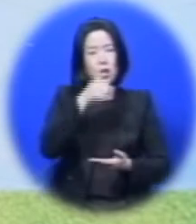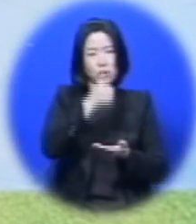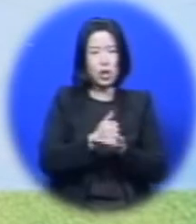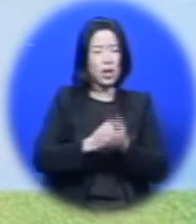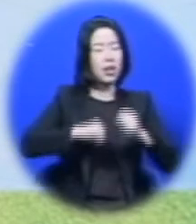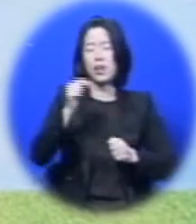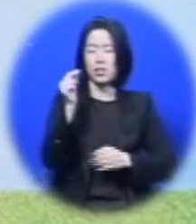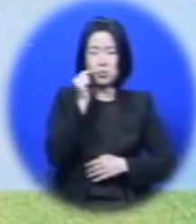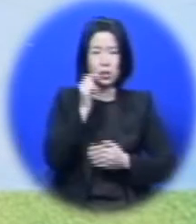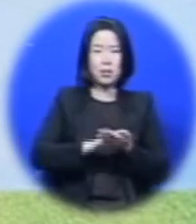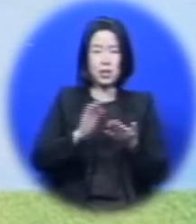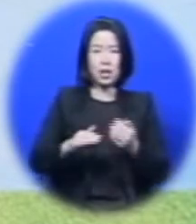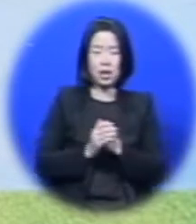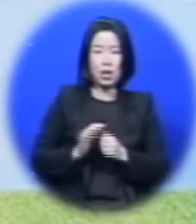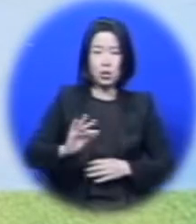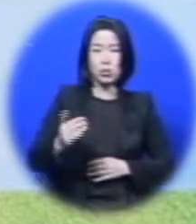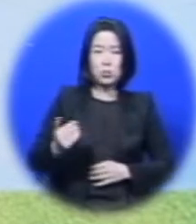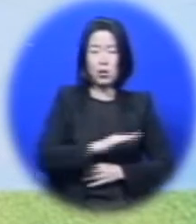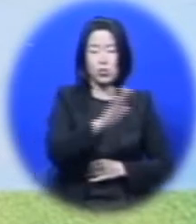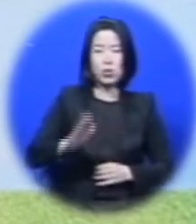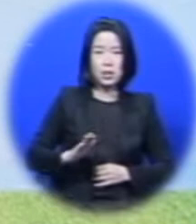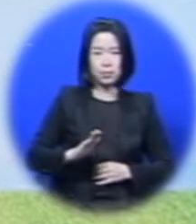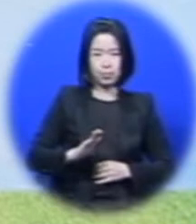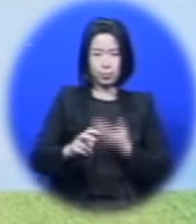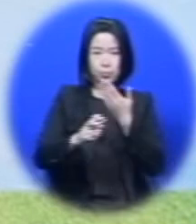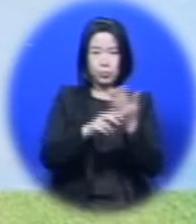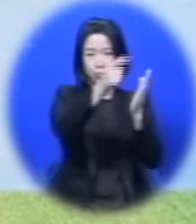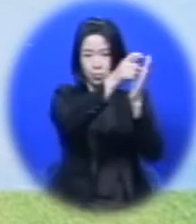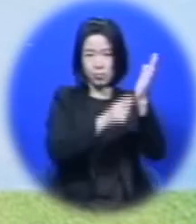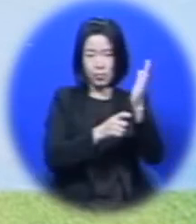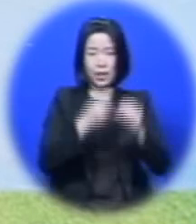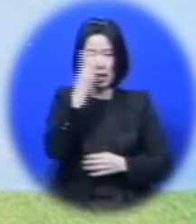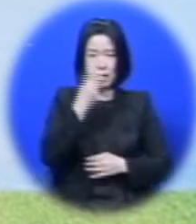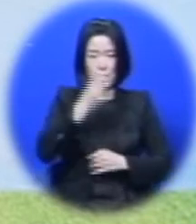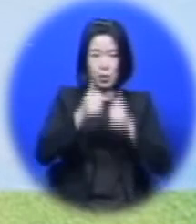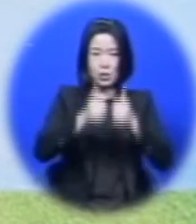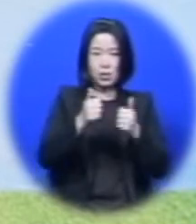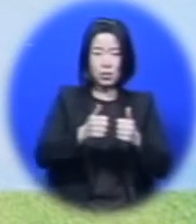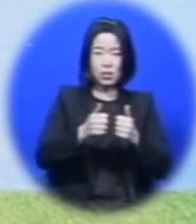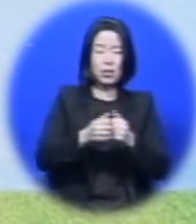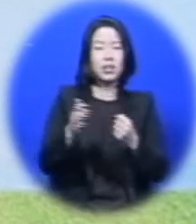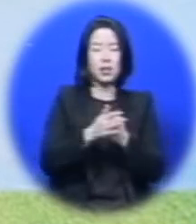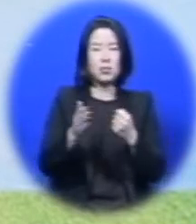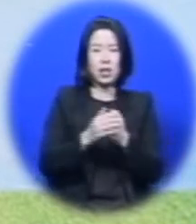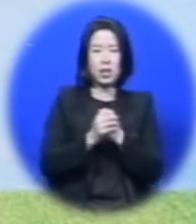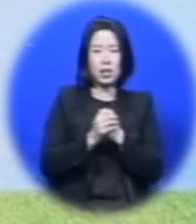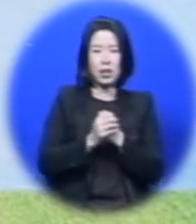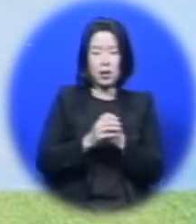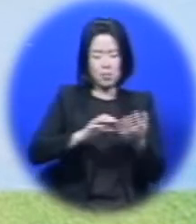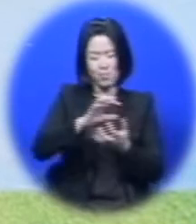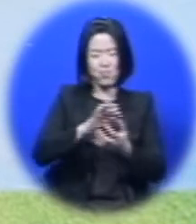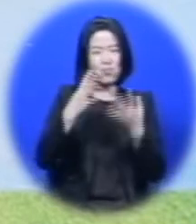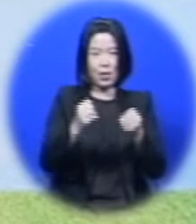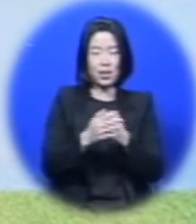지어요. 요즘에 우리 감리교 선거 문제, 감독 선거 문제 때문에 또 논란이 많습니다.